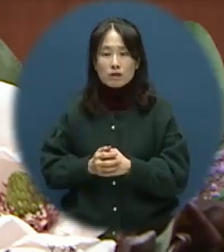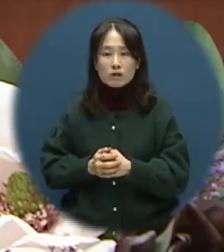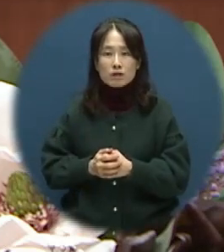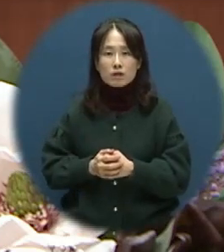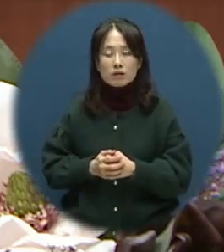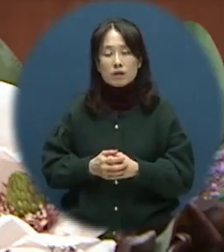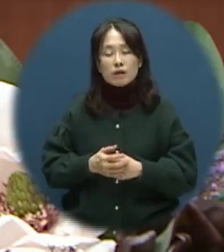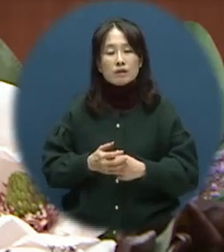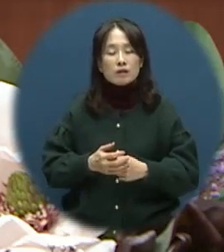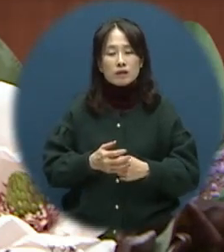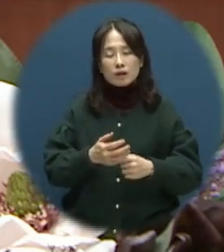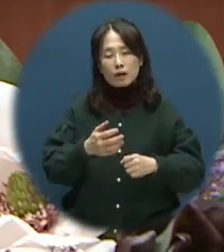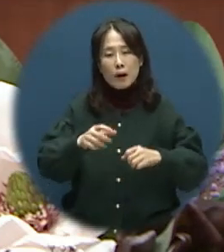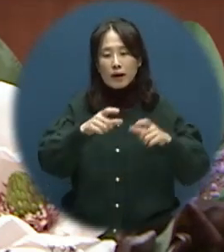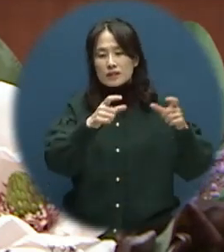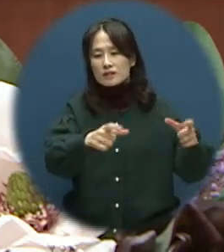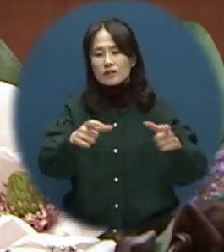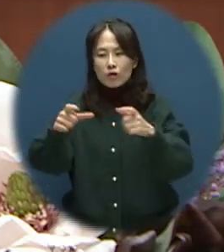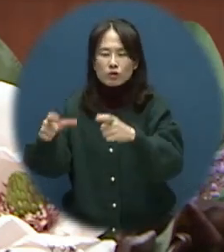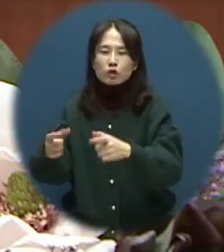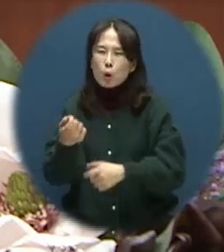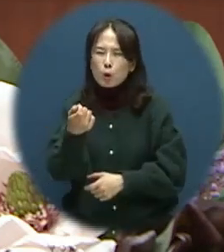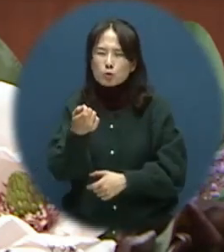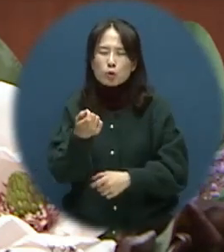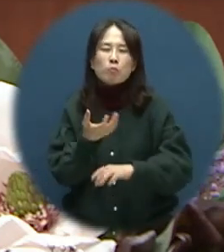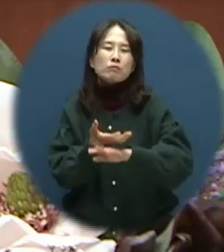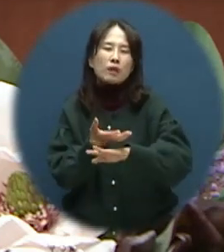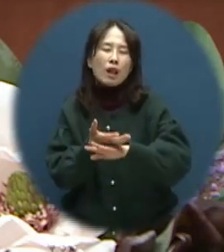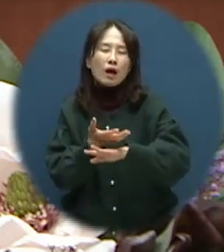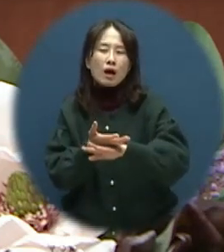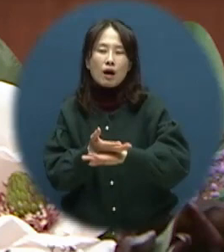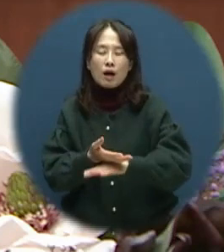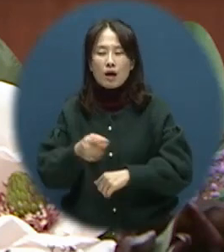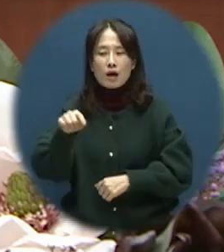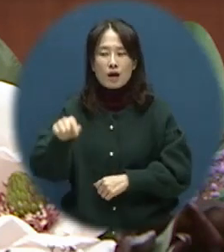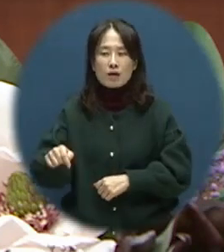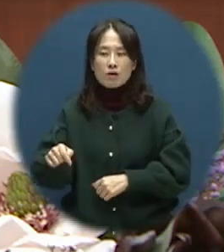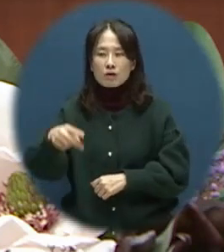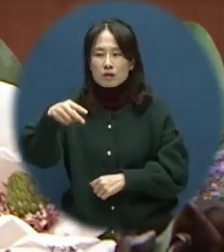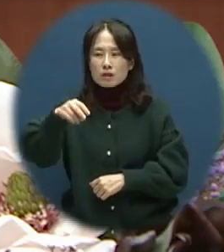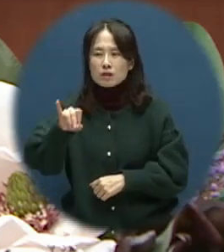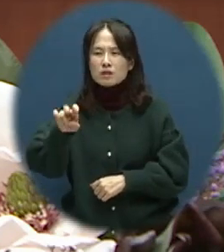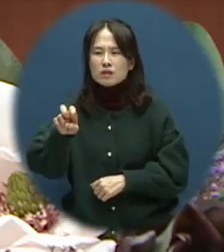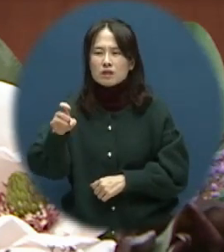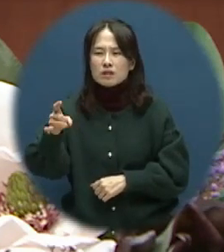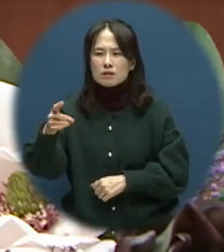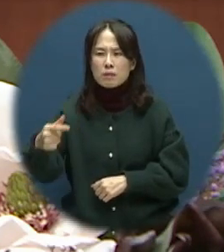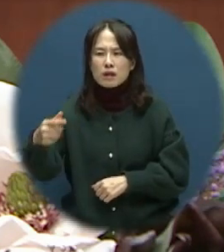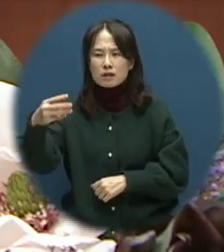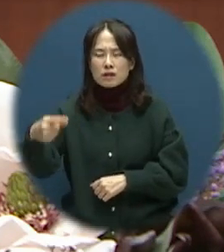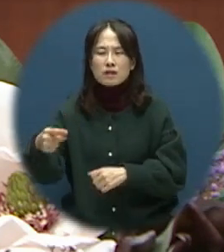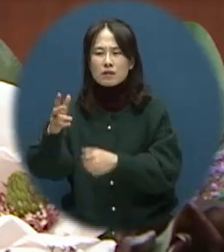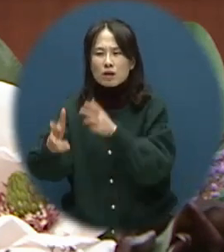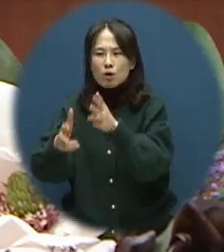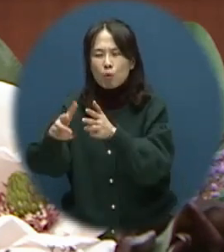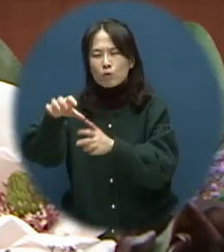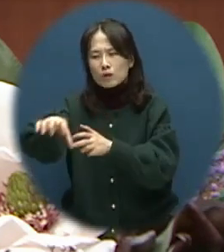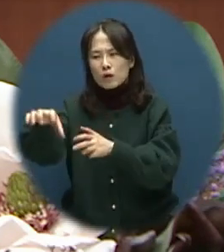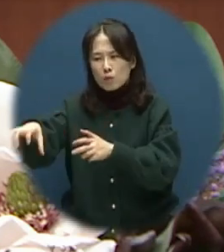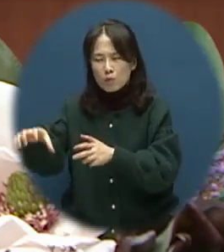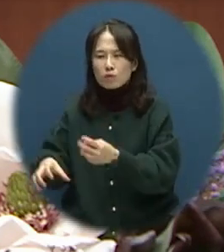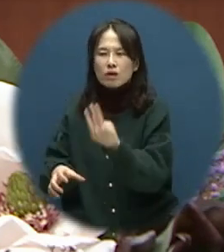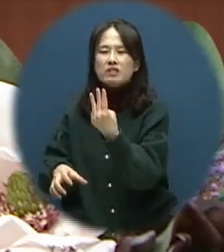다른 마을인 거예요. 아. 그다음에 거기는 이제 시멘트 공장이 있는 지역 마을이다 보니까 사람들이 반대하는 사람이 아무도 없는 거죠. 예. 그래서